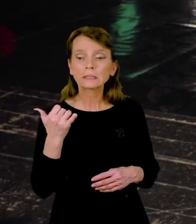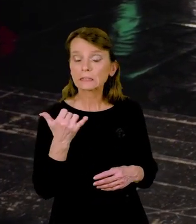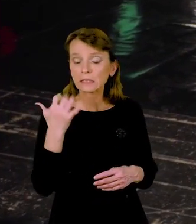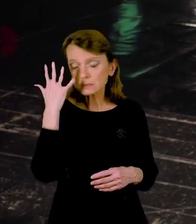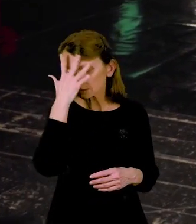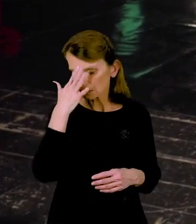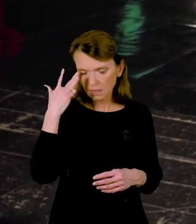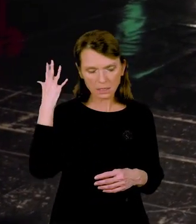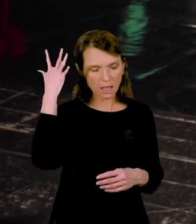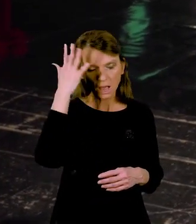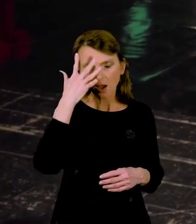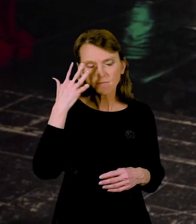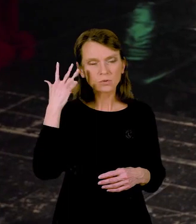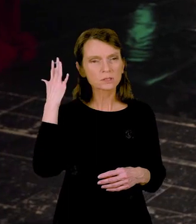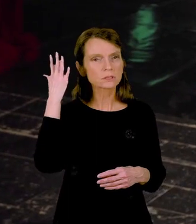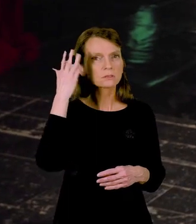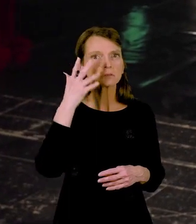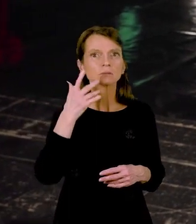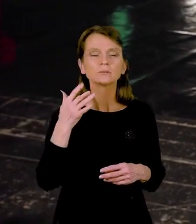je sanjavost